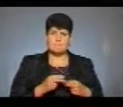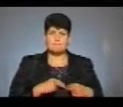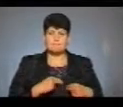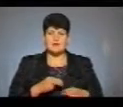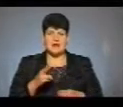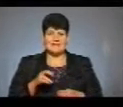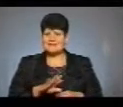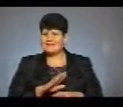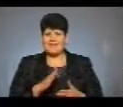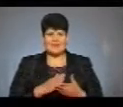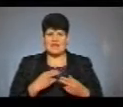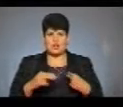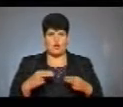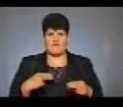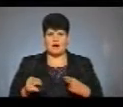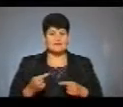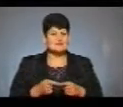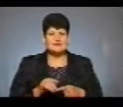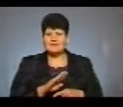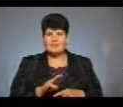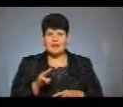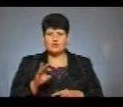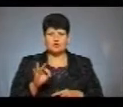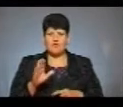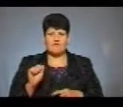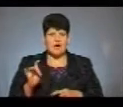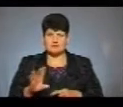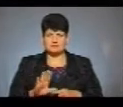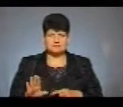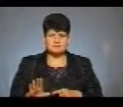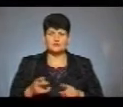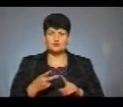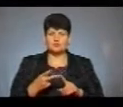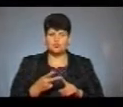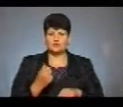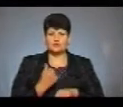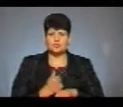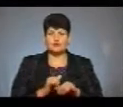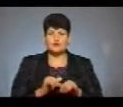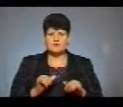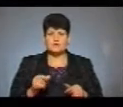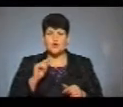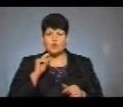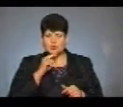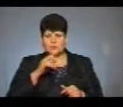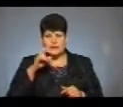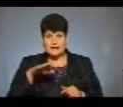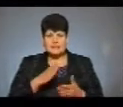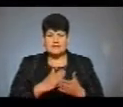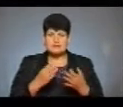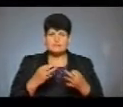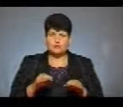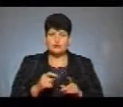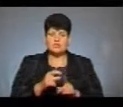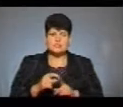є товаром. Це не товар. Друге. Основою розвитку економіки країни є свобода слова